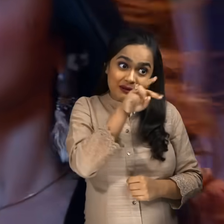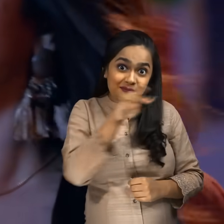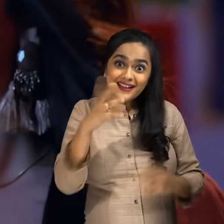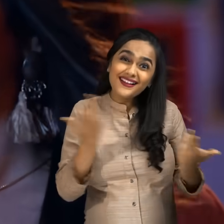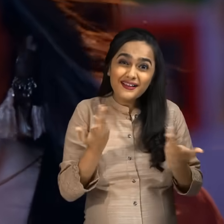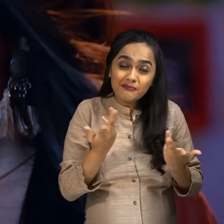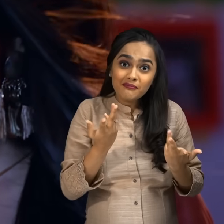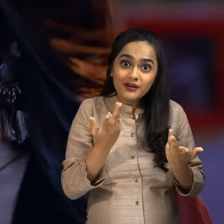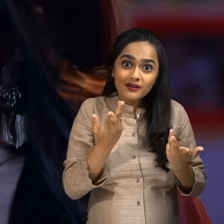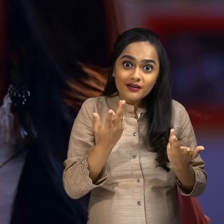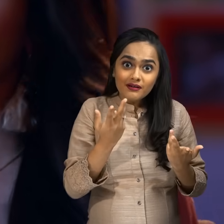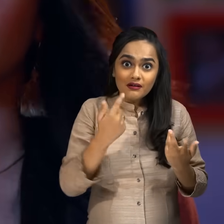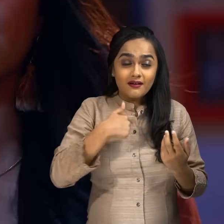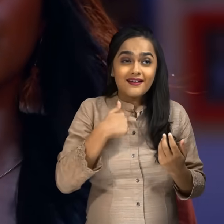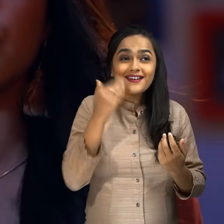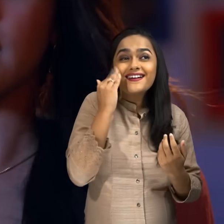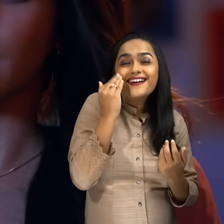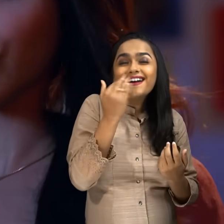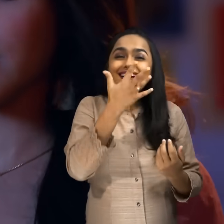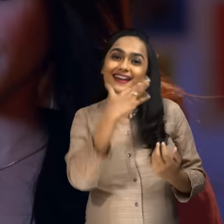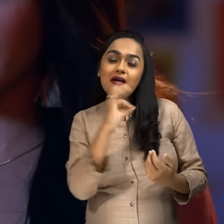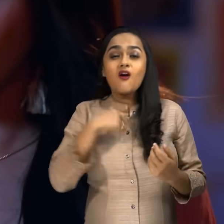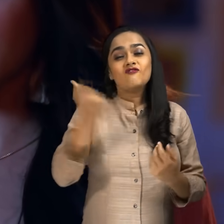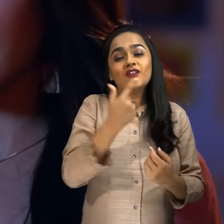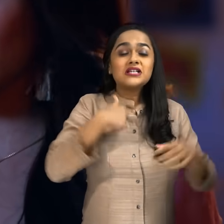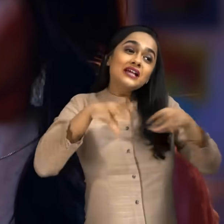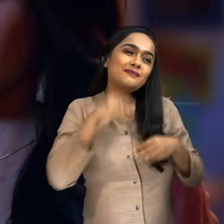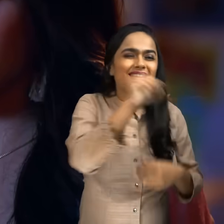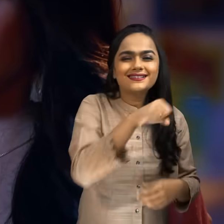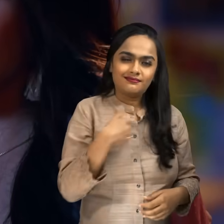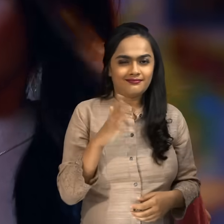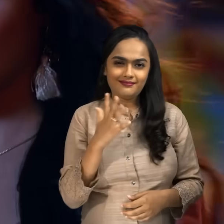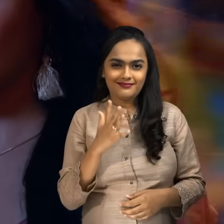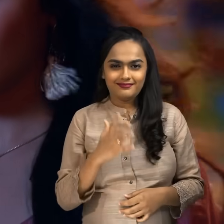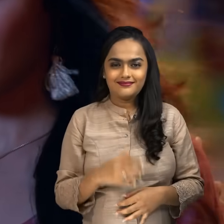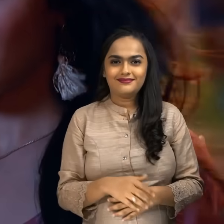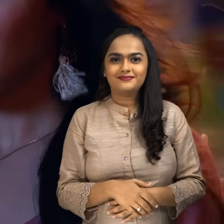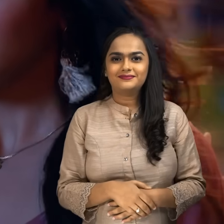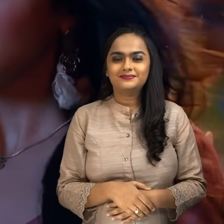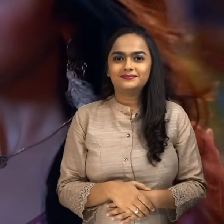लेकिन उसका मतलब ये नहीं है कि मुझ जैसी क्यूट सी बंदी ऐसे ही किसी को हाँ कर देगी।